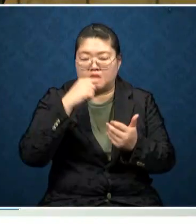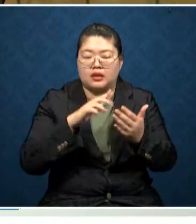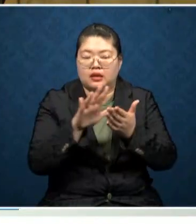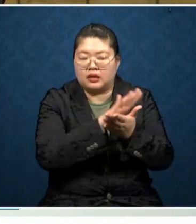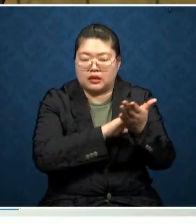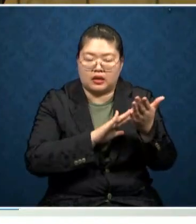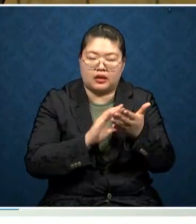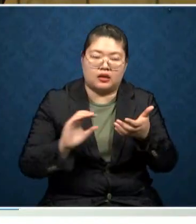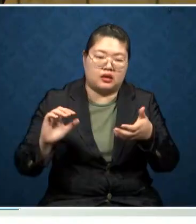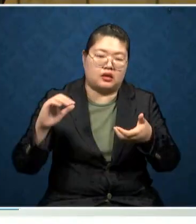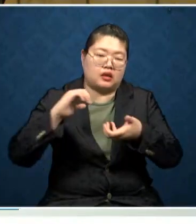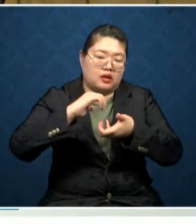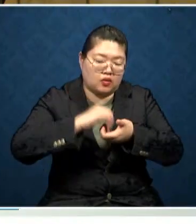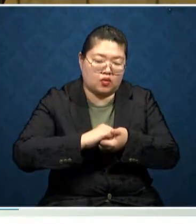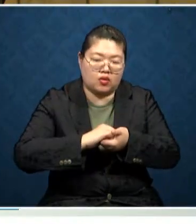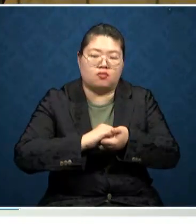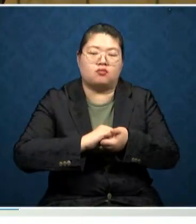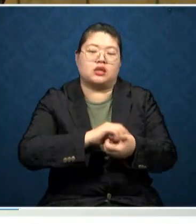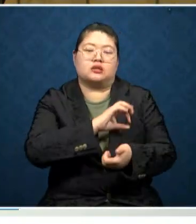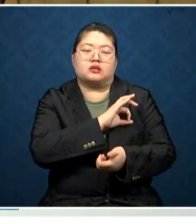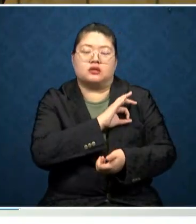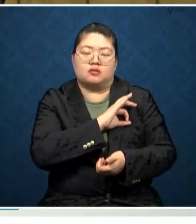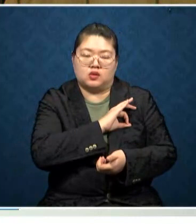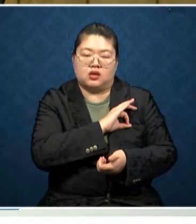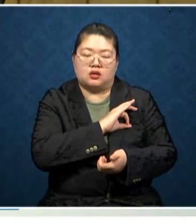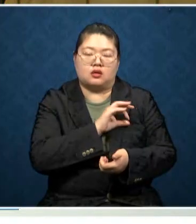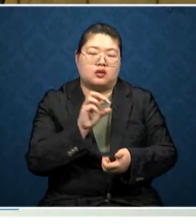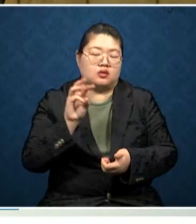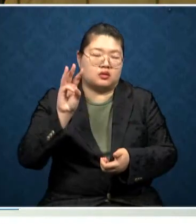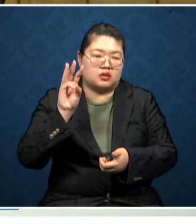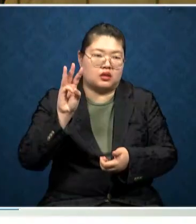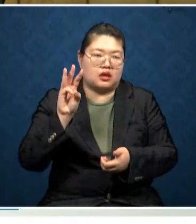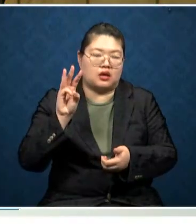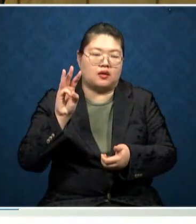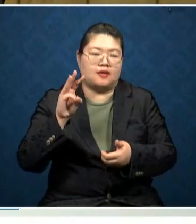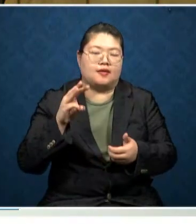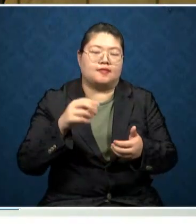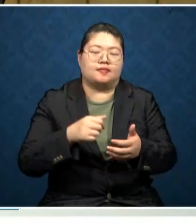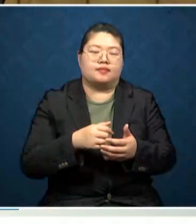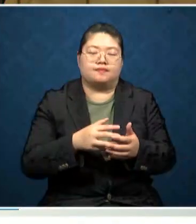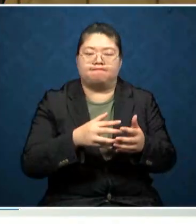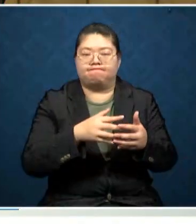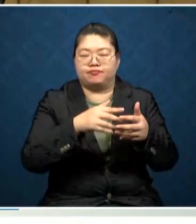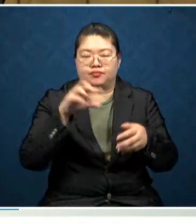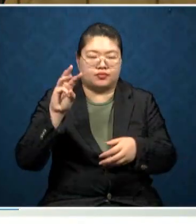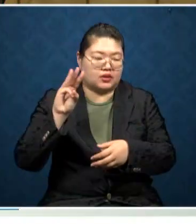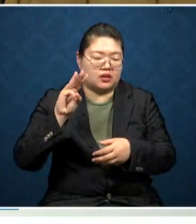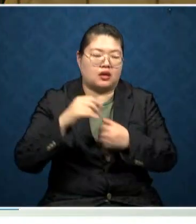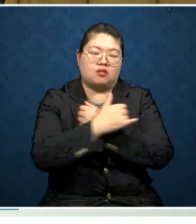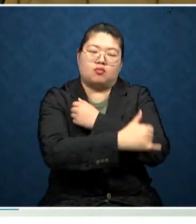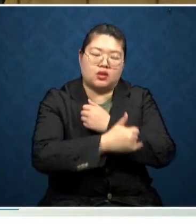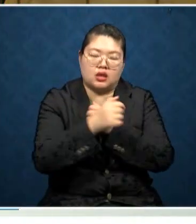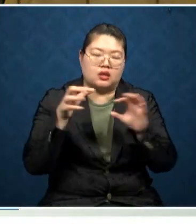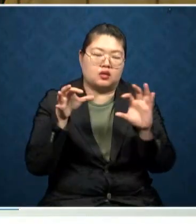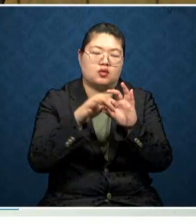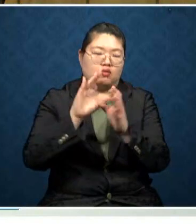เป็นประเทศภาคีสมาชิกภายใต้อนุสัญญาสหประชาชาติว่าด้วยการเปลี่ยนแปลงสภาพภูมิ